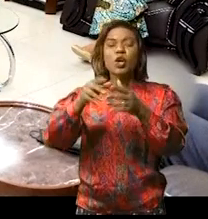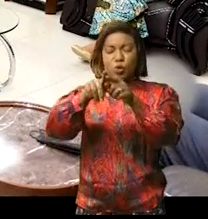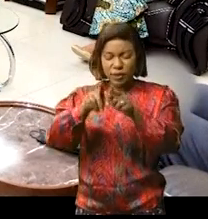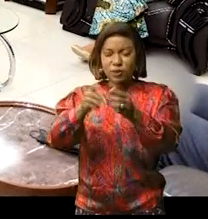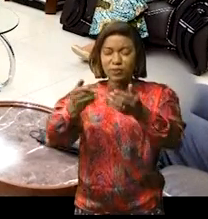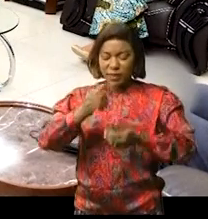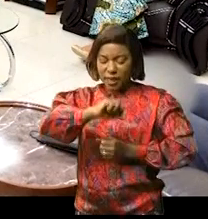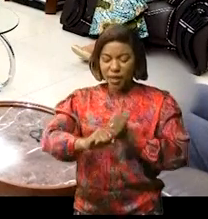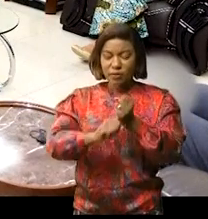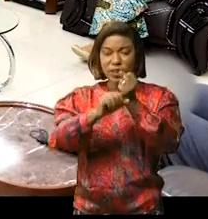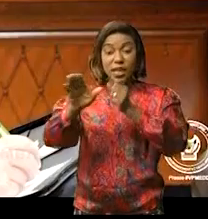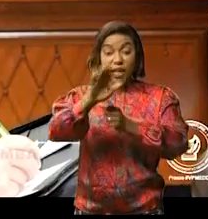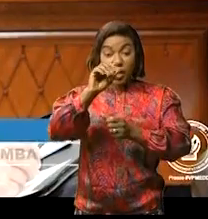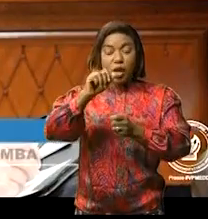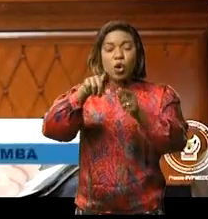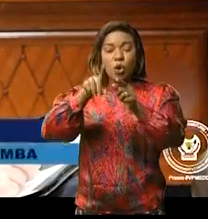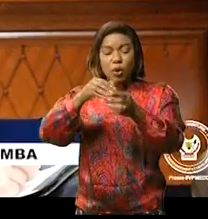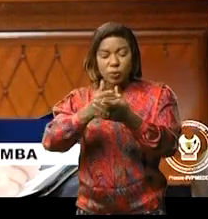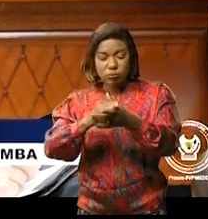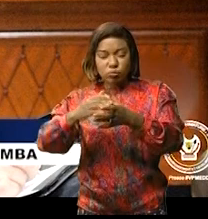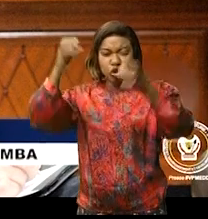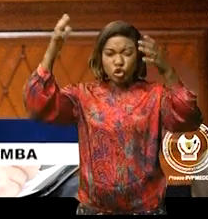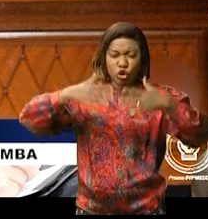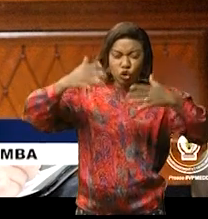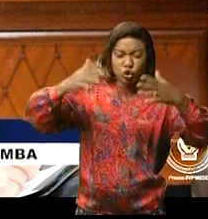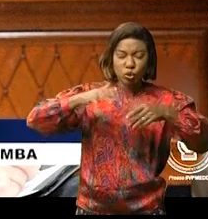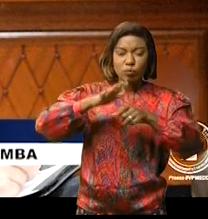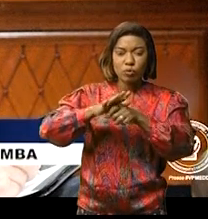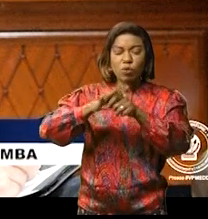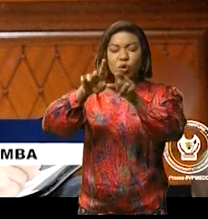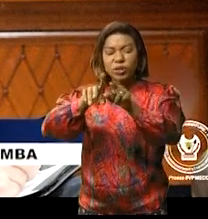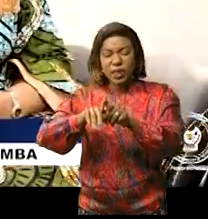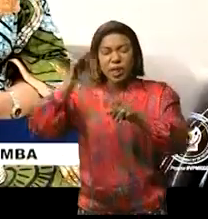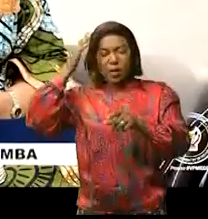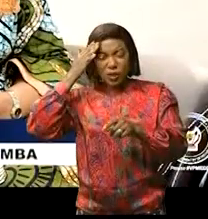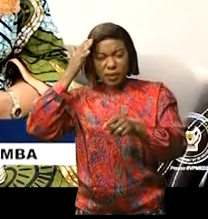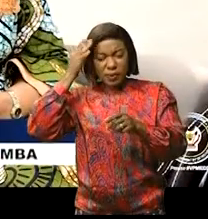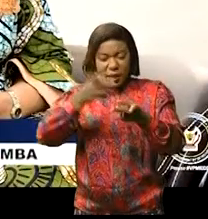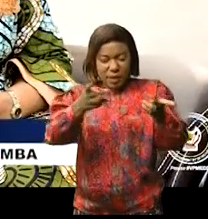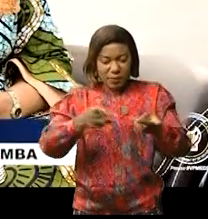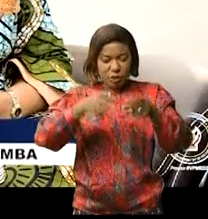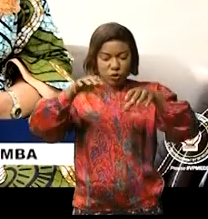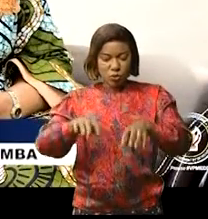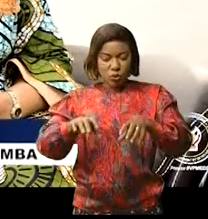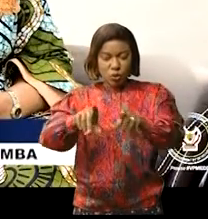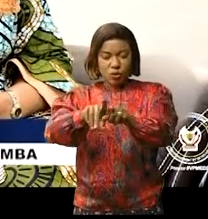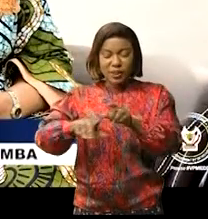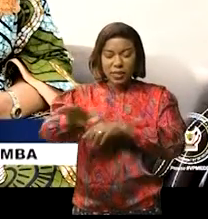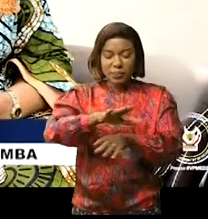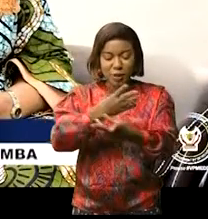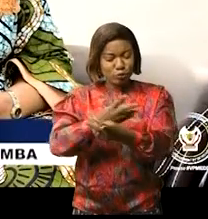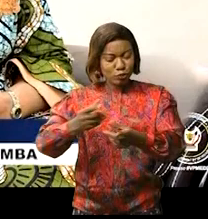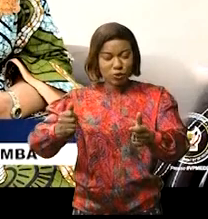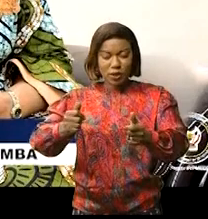également renforcer leur soutien contre les réchauffements climatiques tout en reconnaissant la place de la RDC comme les pays solutions